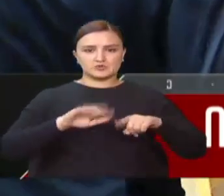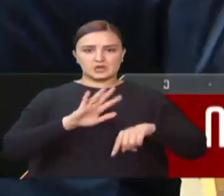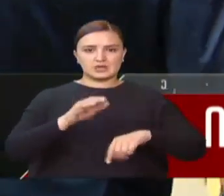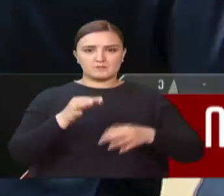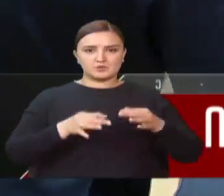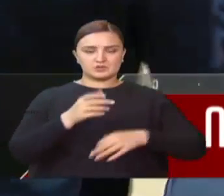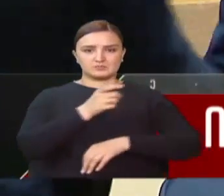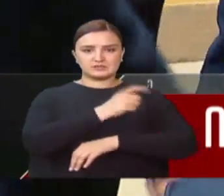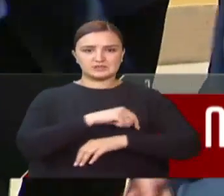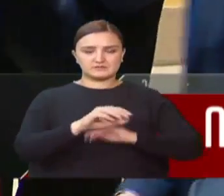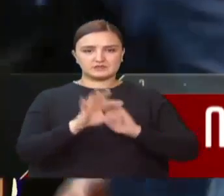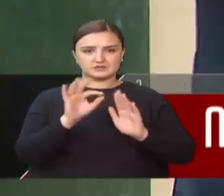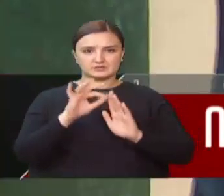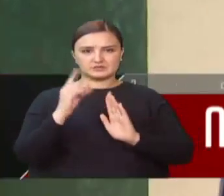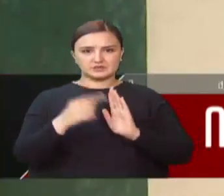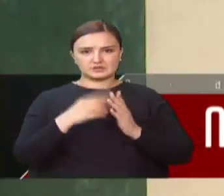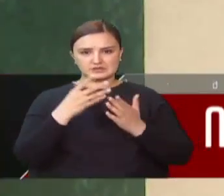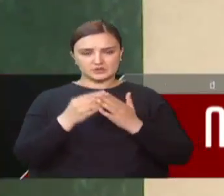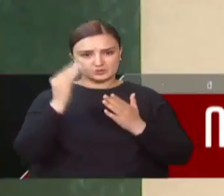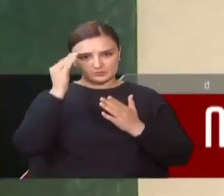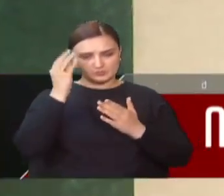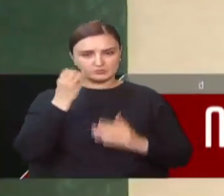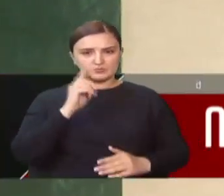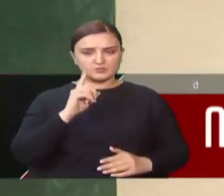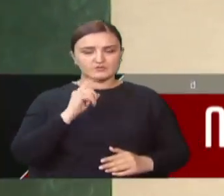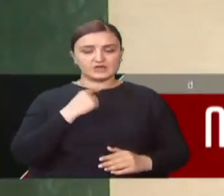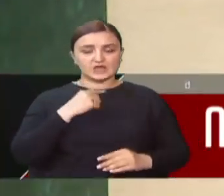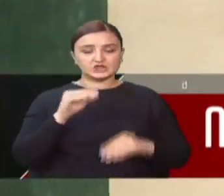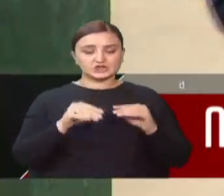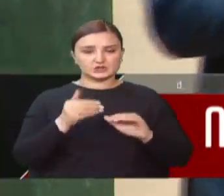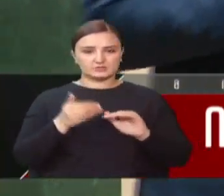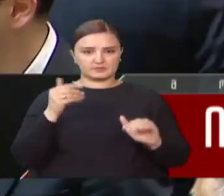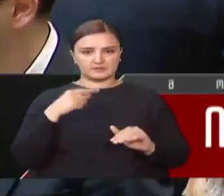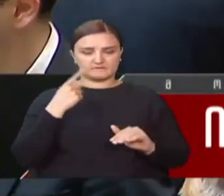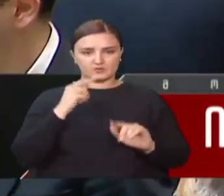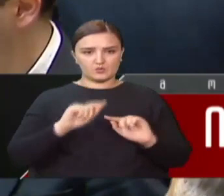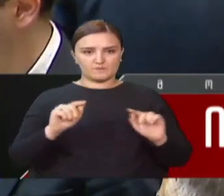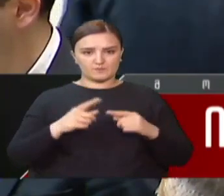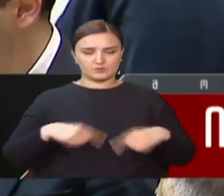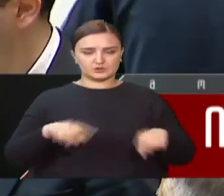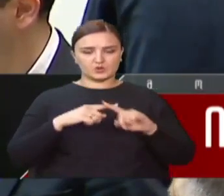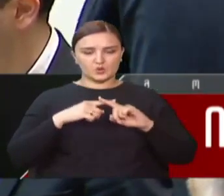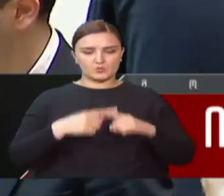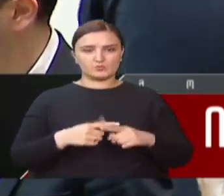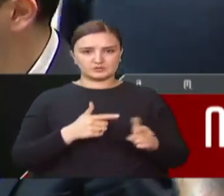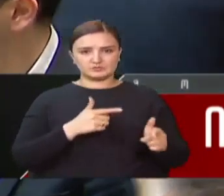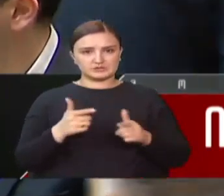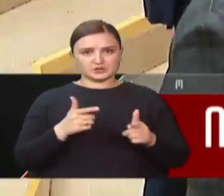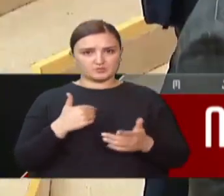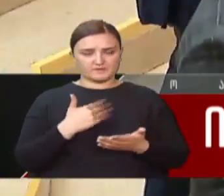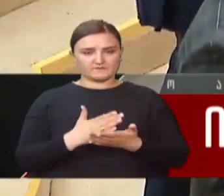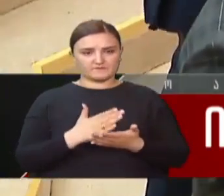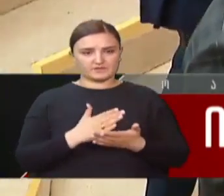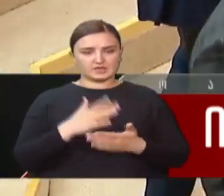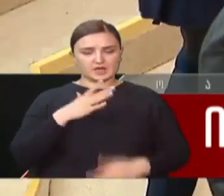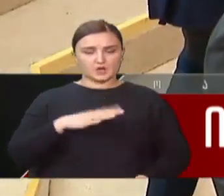წევრების არჩევის საკითხზე საკუთარი პოზიციები ჯერ კიდევ კენჭისყრამდე დააფიქსირეს. ოპოზიცია კომპრომისისთვის მზაობას აცხადებდა